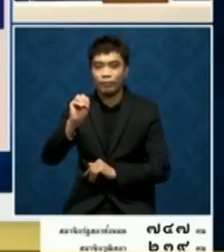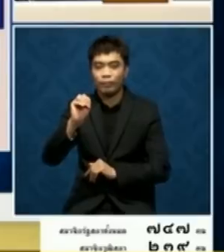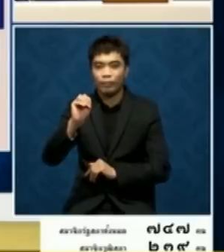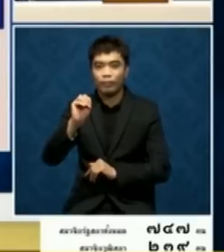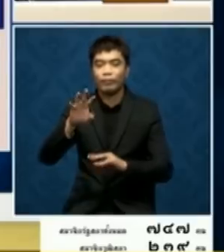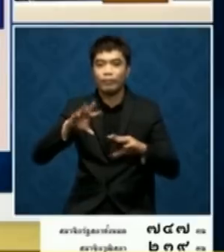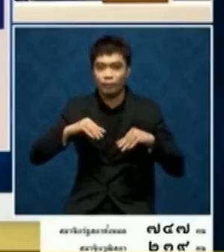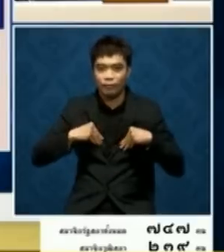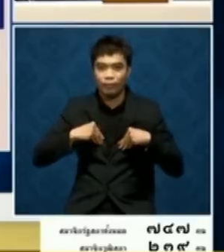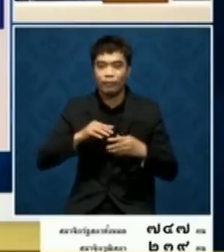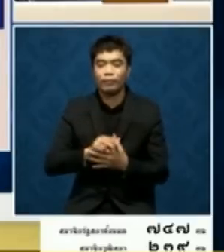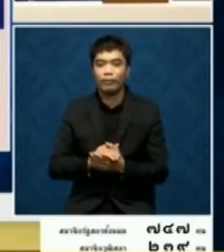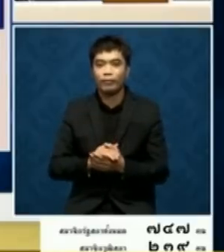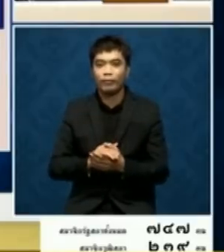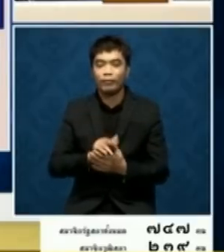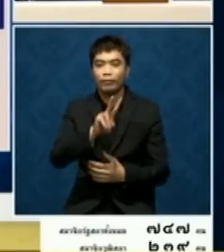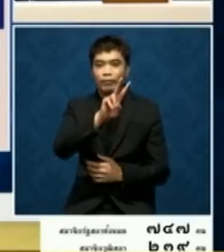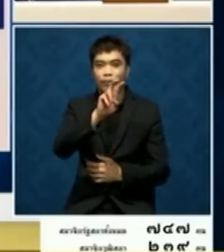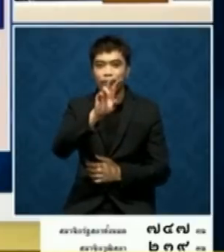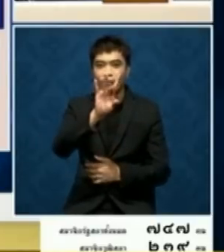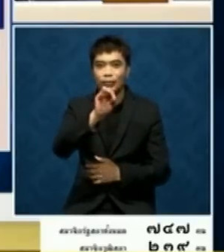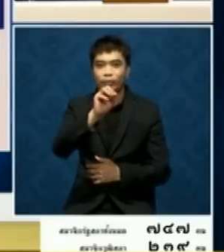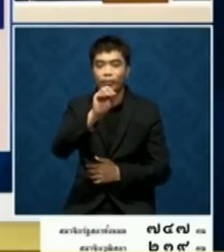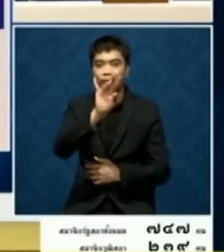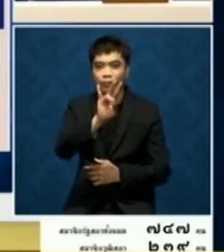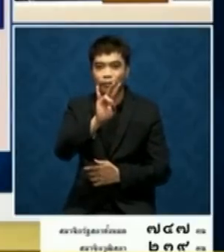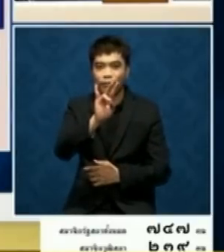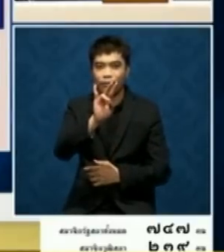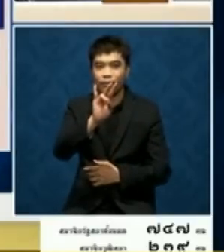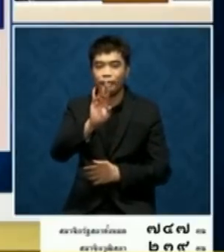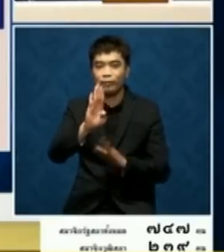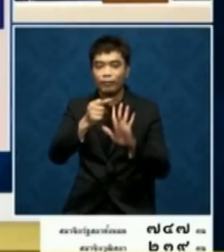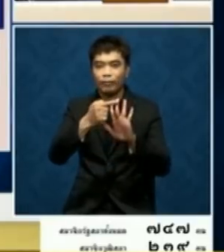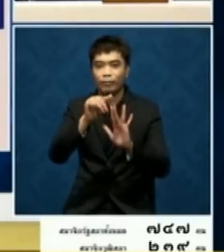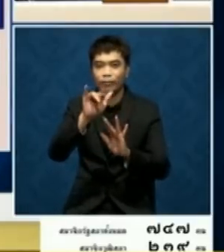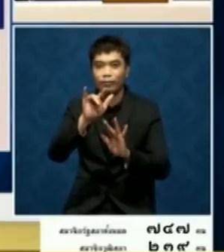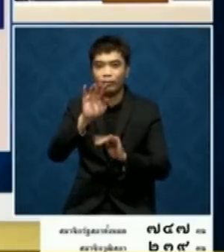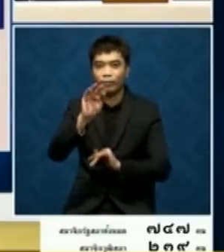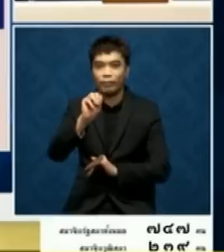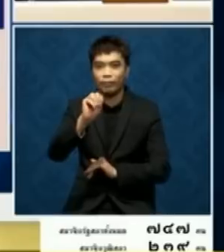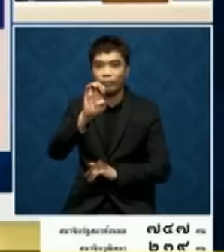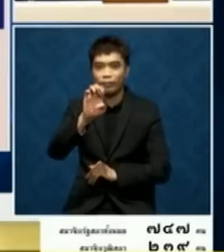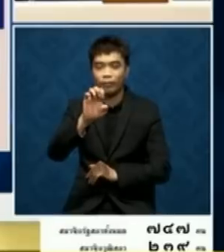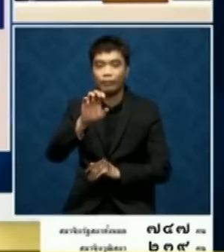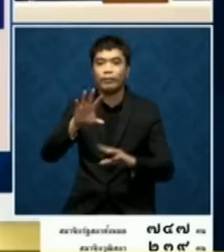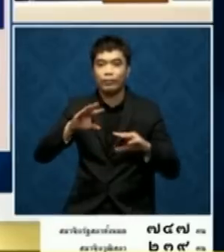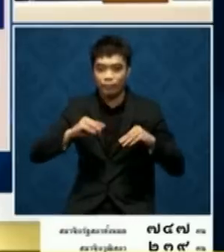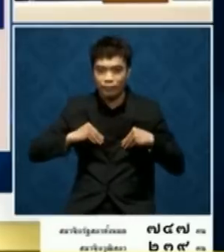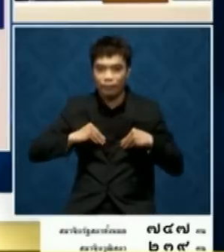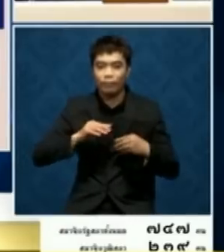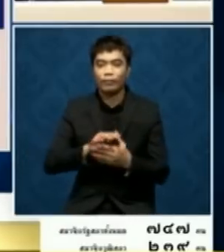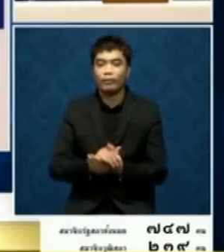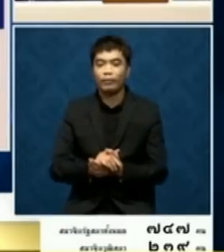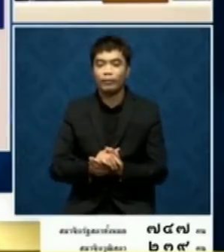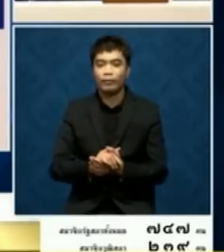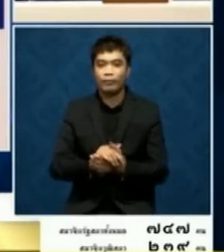จารย์มองหน้ากันประเด็นเรื่องของการอัดฉีดเม็ดเงินเข้าไปเนี่ยค่ะ คือความรู้สึกคนเวล